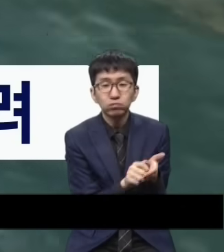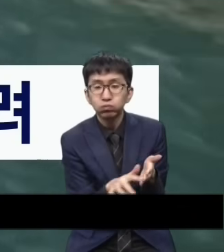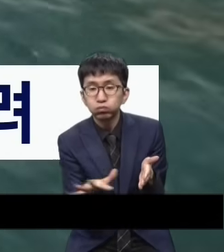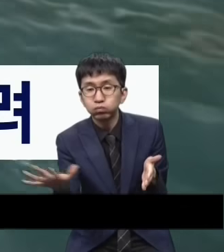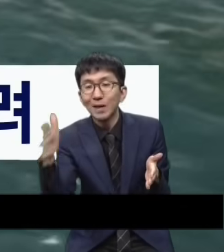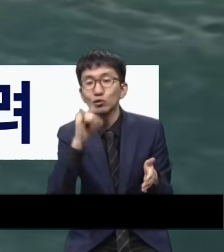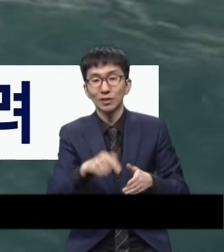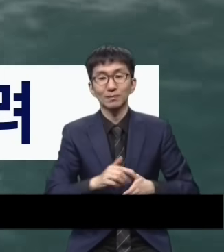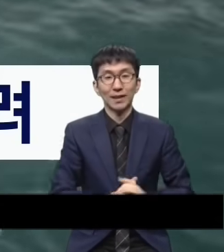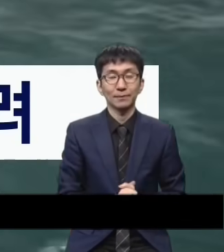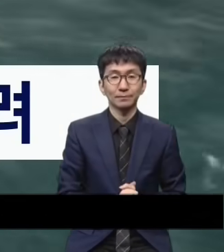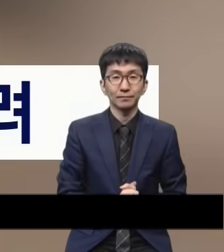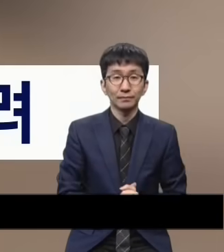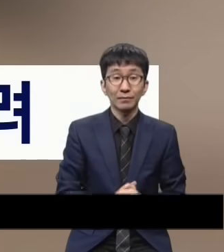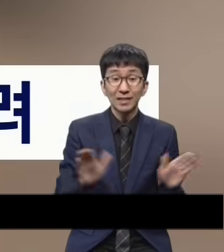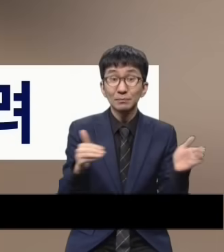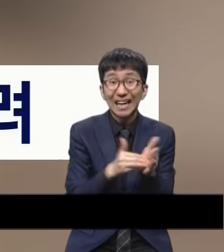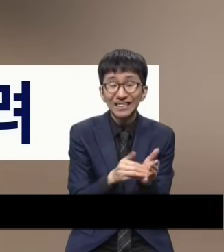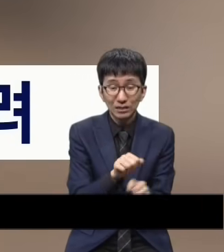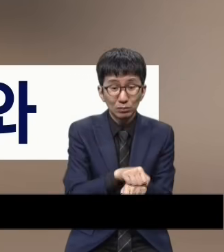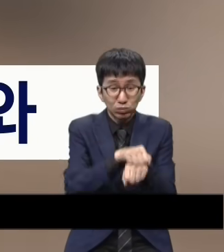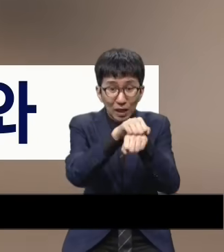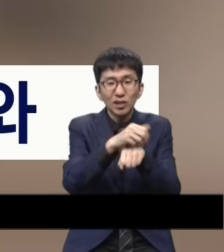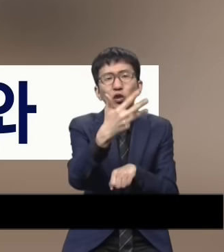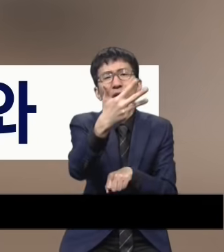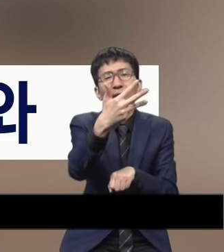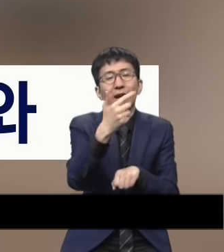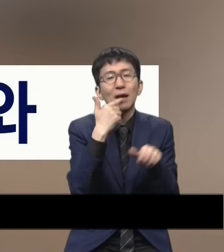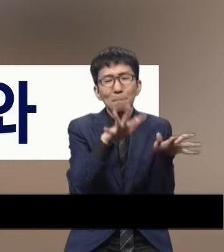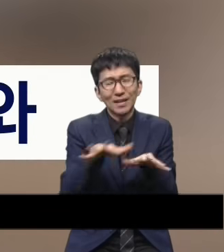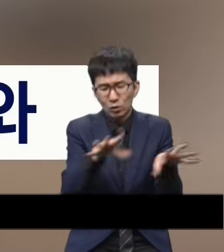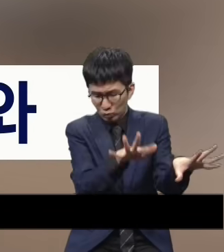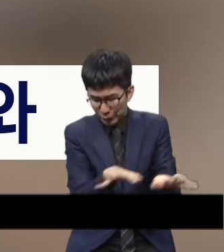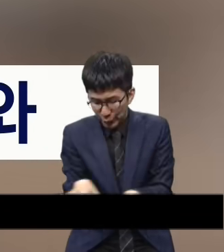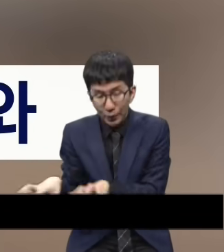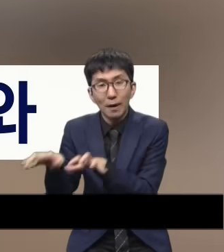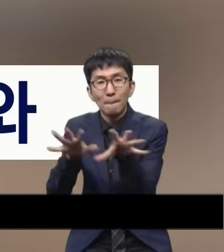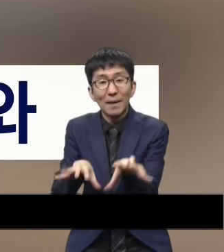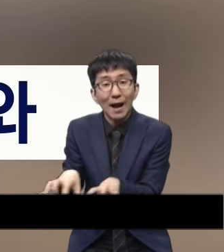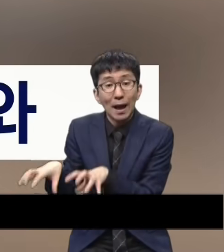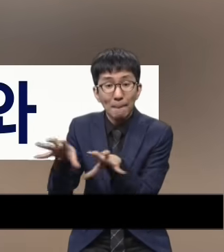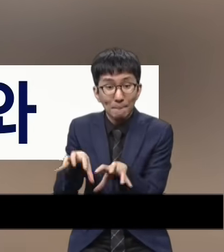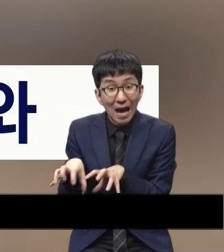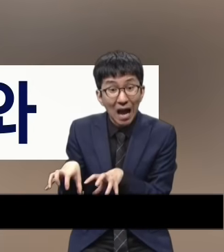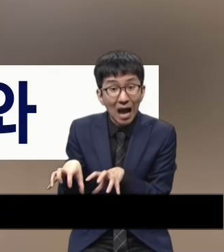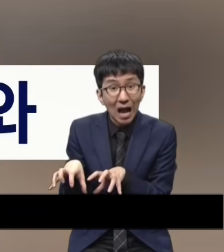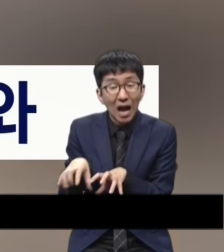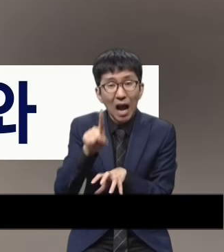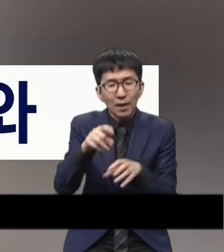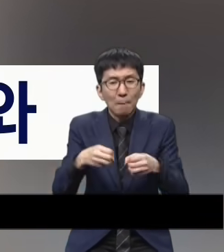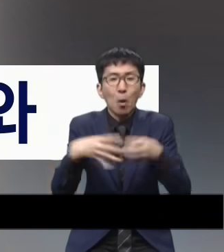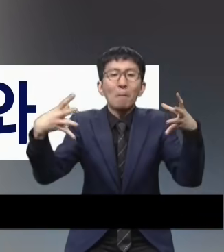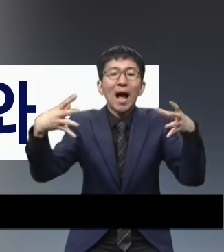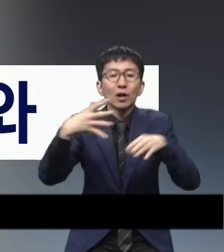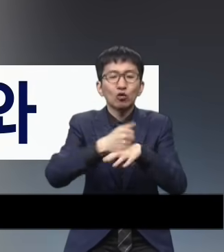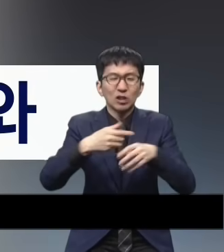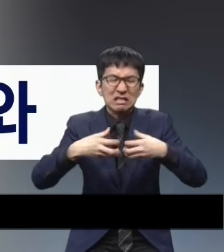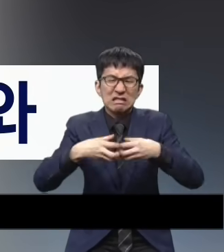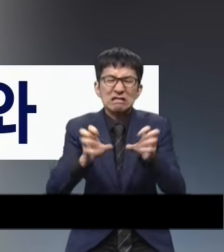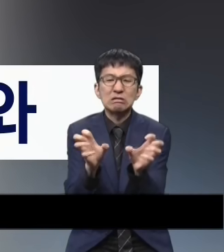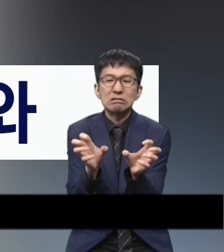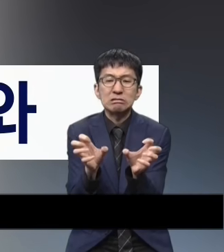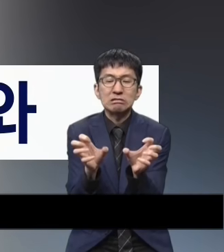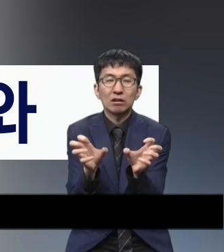있습니다. 지금까지 컨테이너 8개가 바다 위로 떨어졌으며 그중 하나는 폭발 충격으로 찌그러진